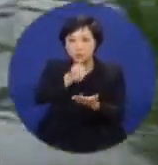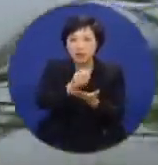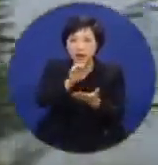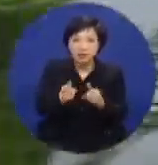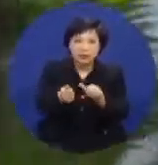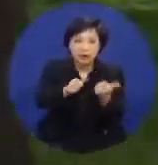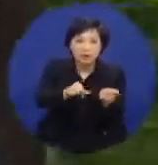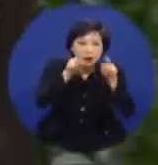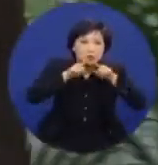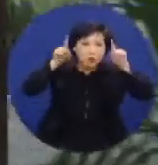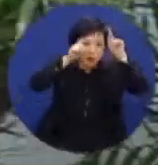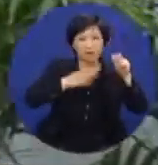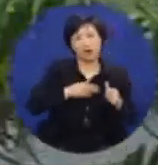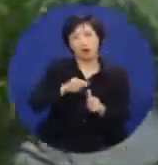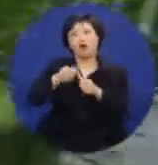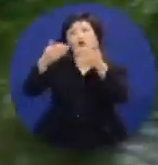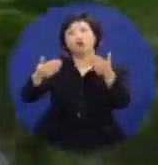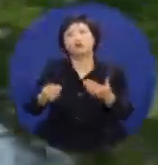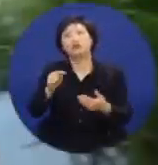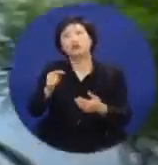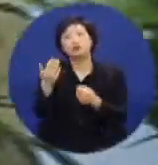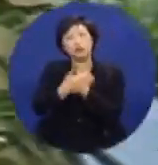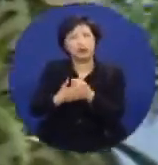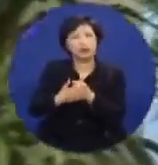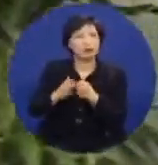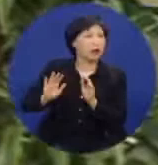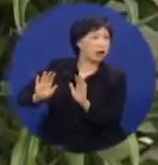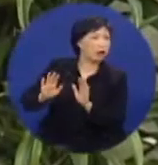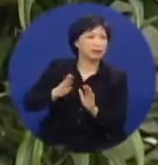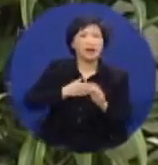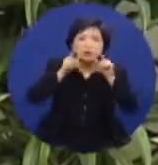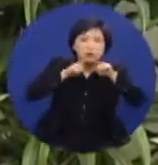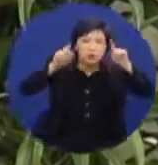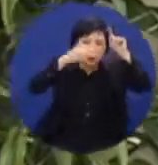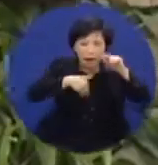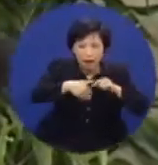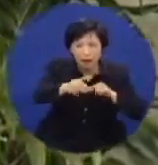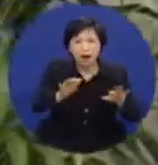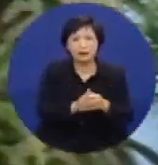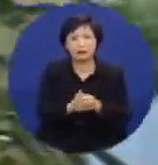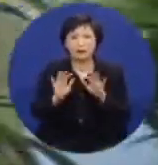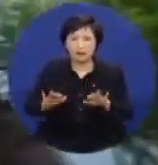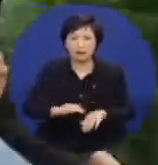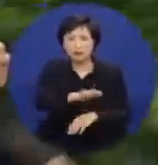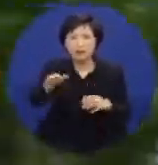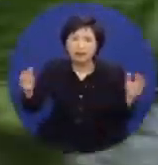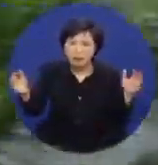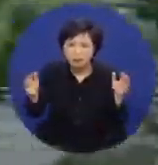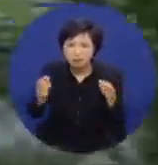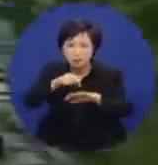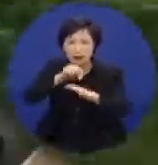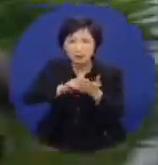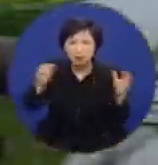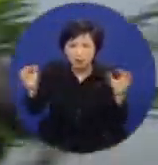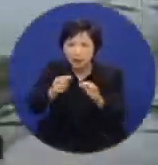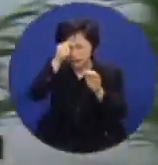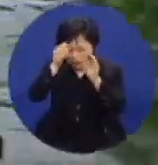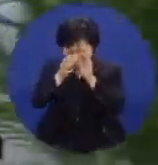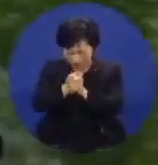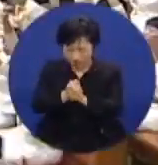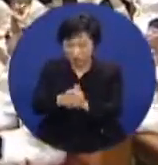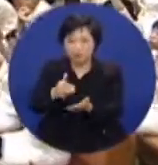치우게 2 커졌는데 이 은혜 무시하면 치우 까요 가지 기도하시기 바랍니다 우리 출력 3 창호